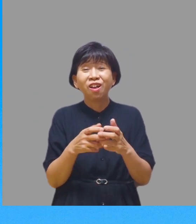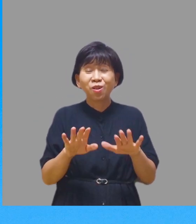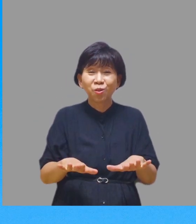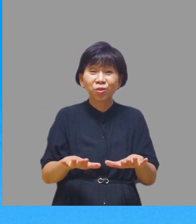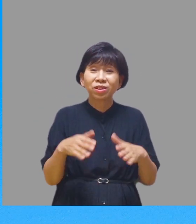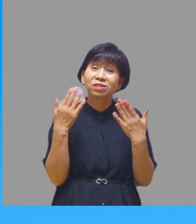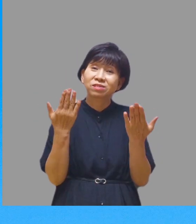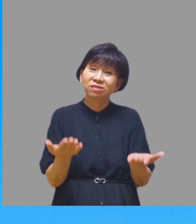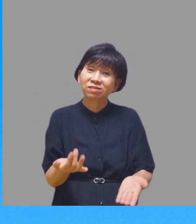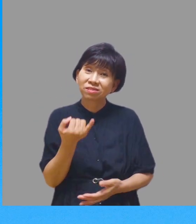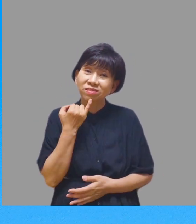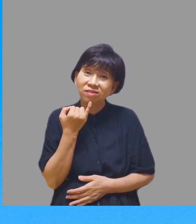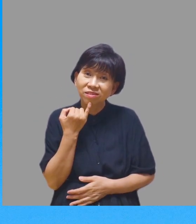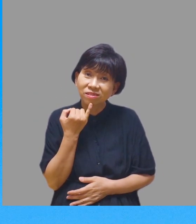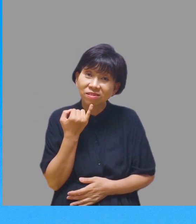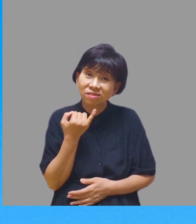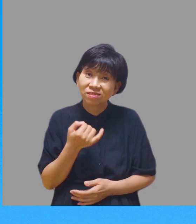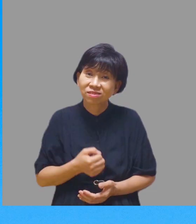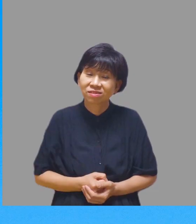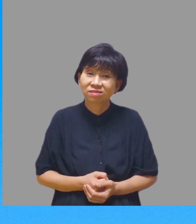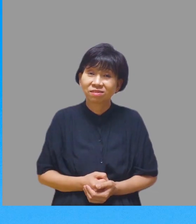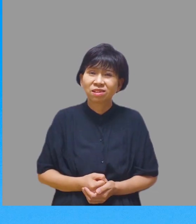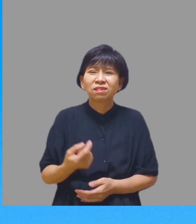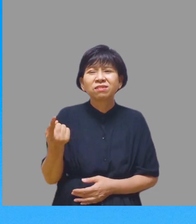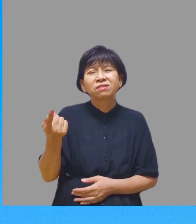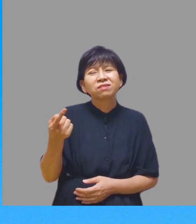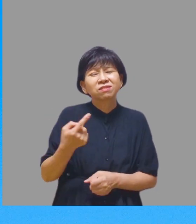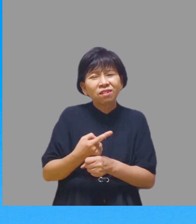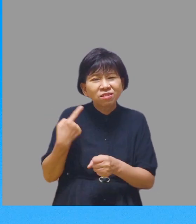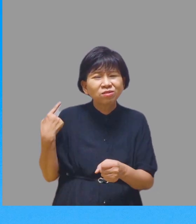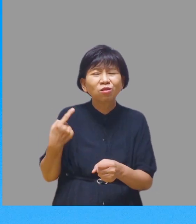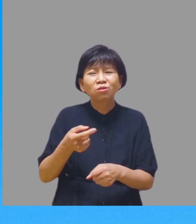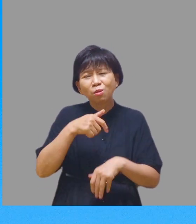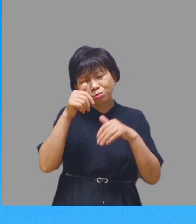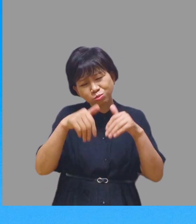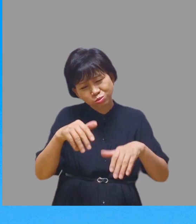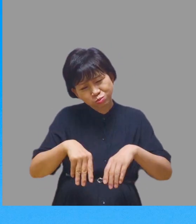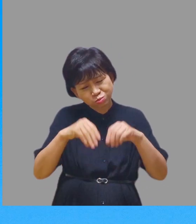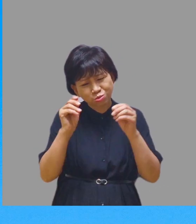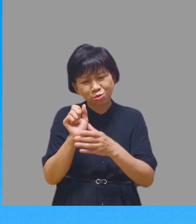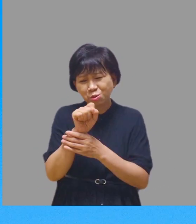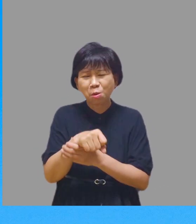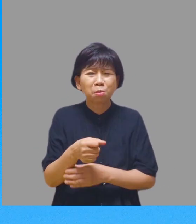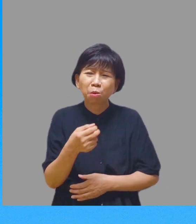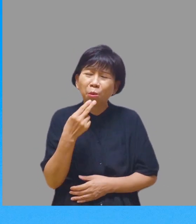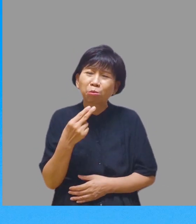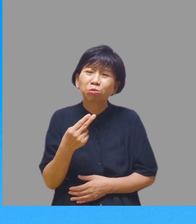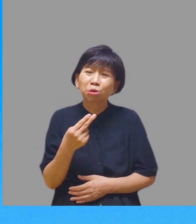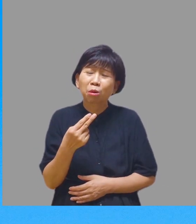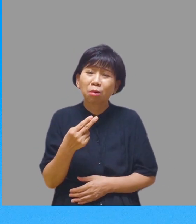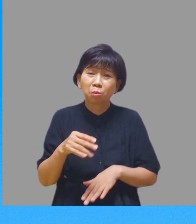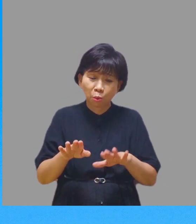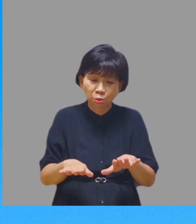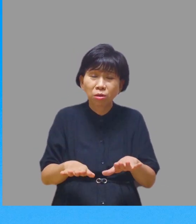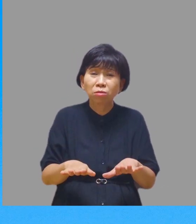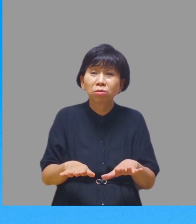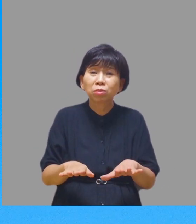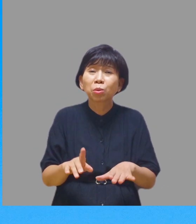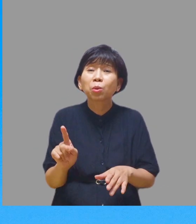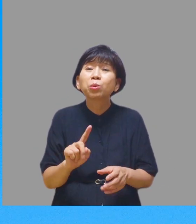쉴까요? 그럼 작년에 흉년이 됐어. 흉년. 그럼 올해는 어떻습니까? 작년에